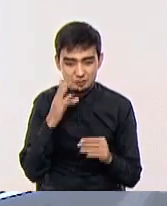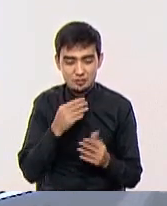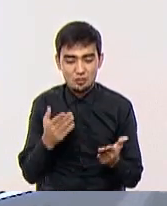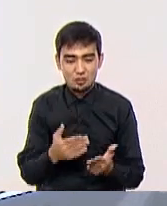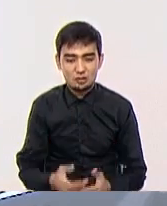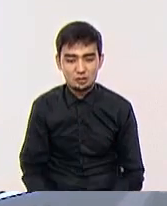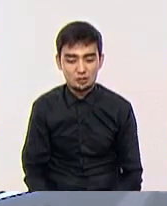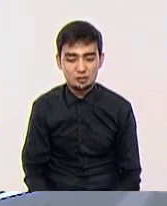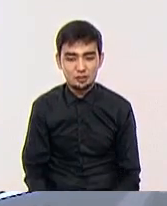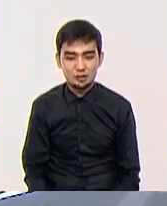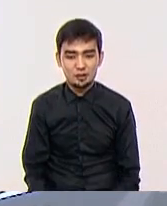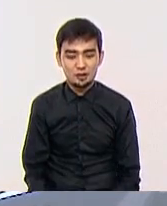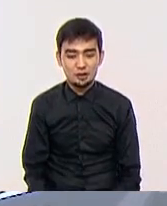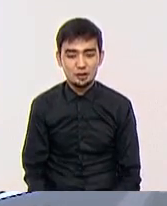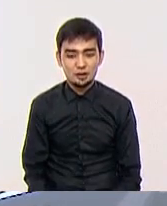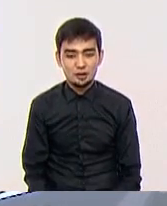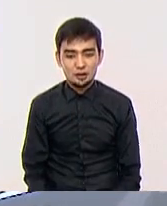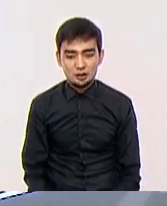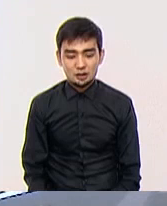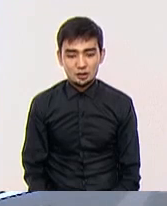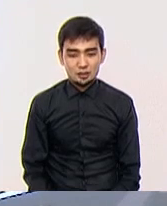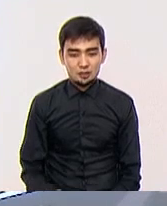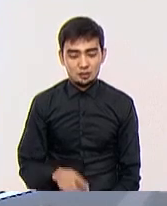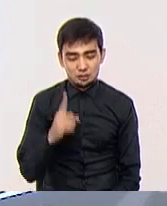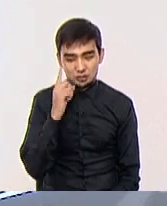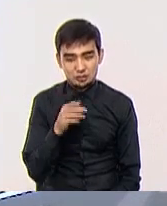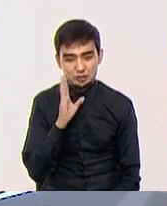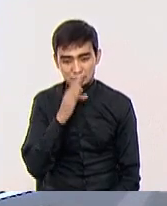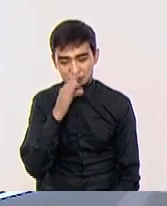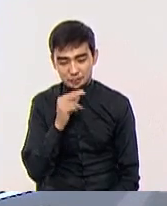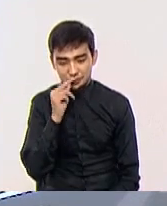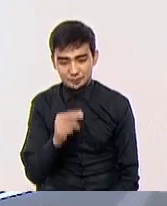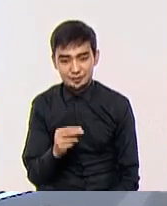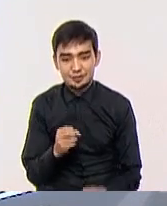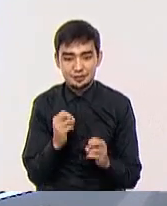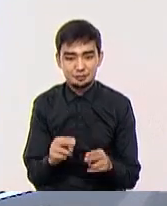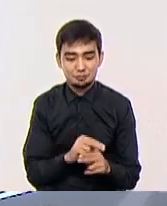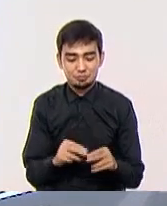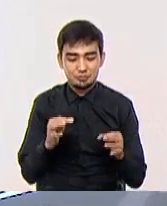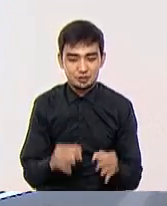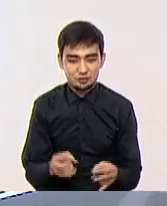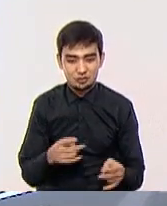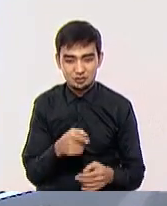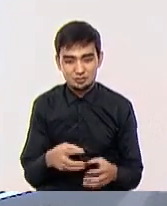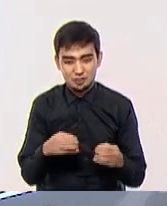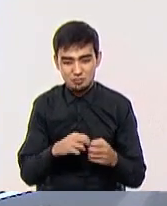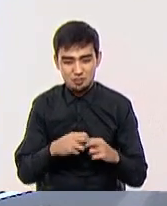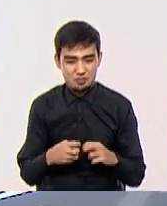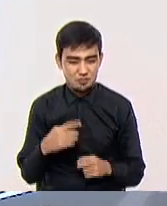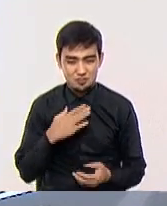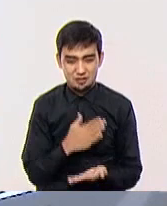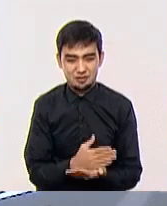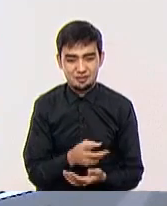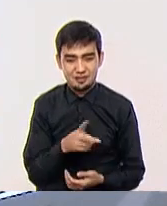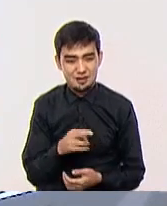Ну, наверное, это не только вина, да, родителей или педагогов. Это комплексная проблема, наверное,